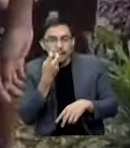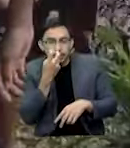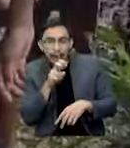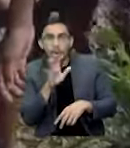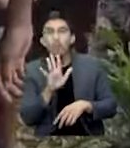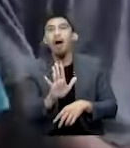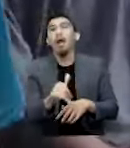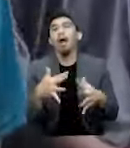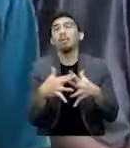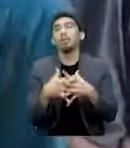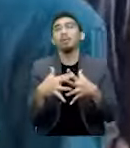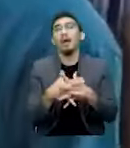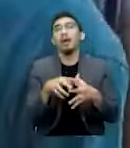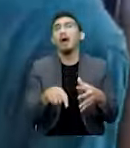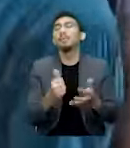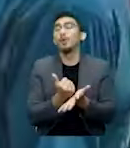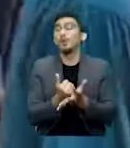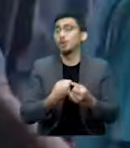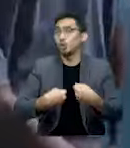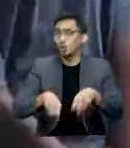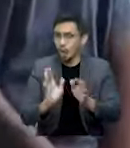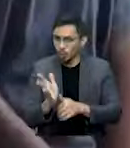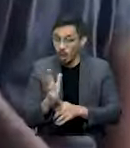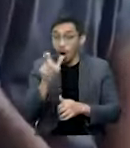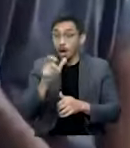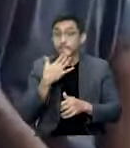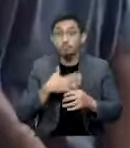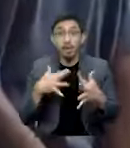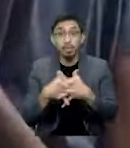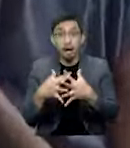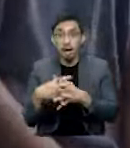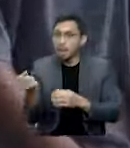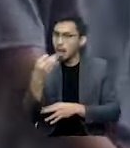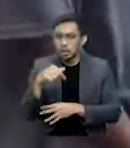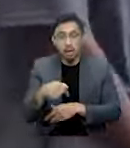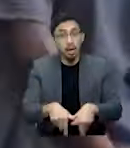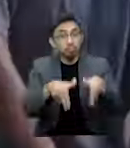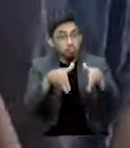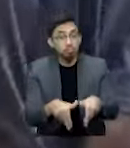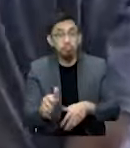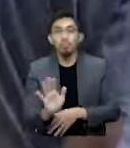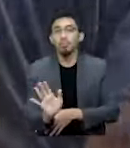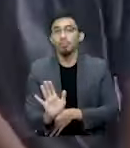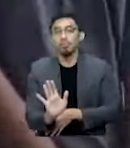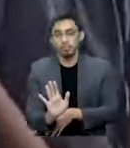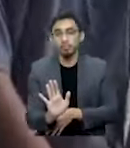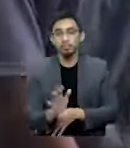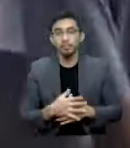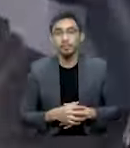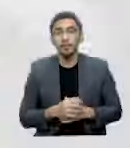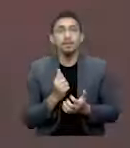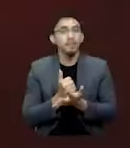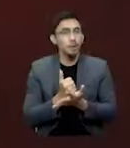sah inilah yang mengklaim tidak boleh ada makam di lahan miliknya, meski lahan tersebut sudah bertahun-tahun jadi area makam